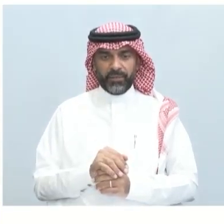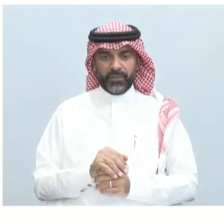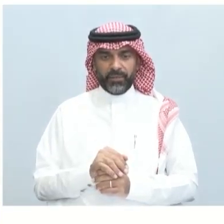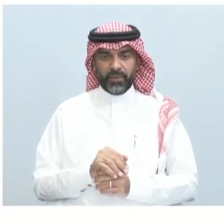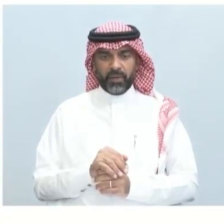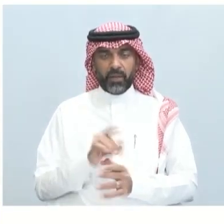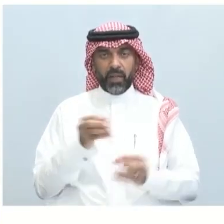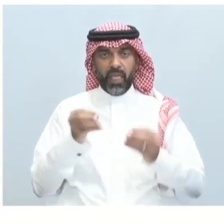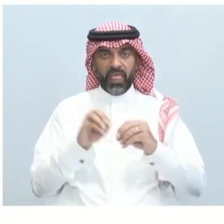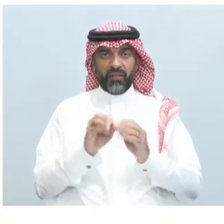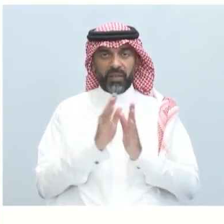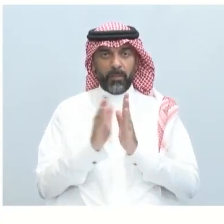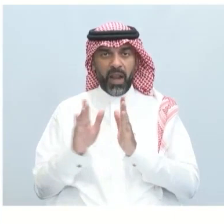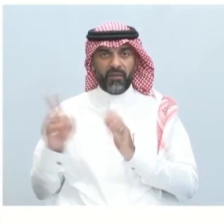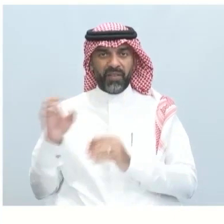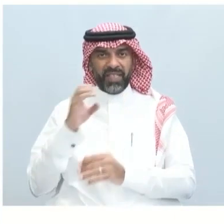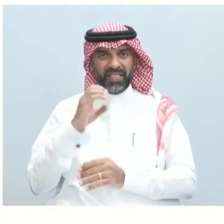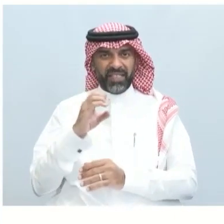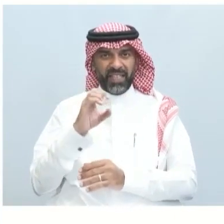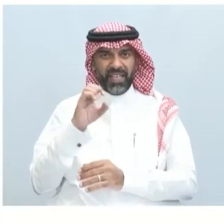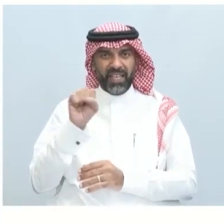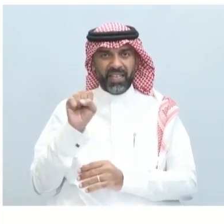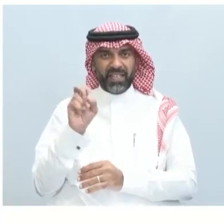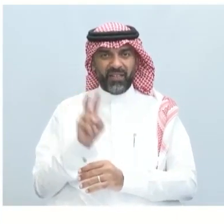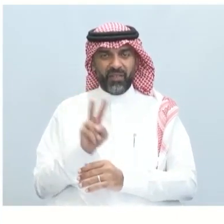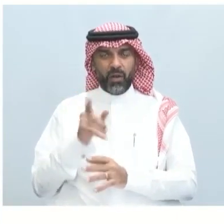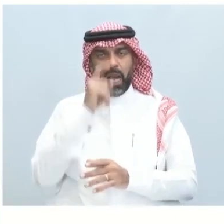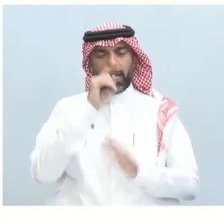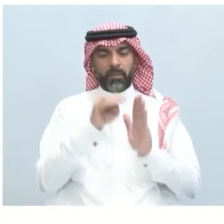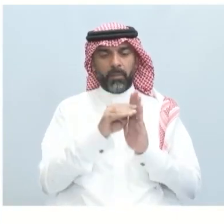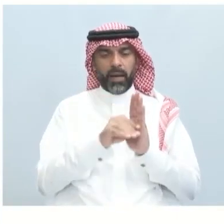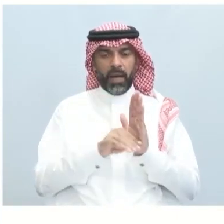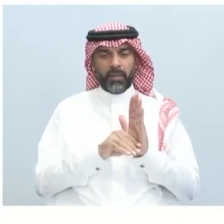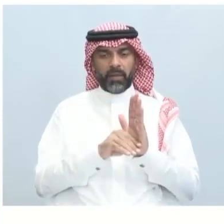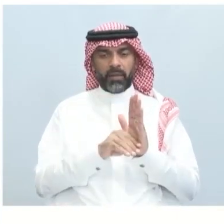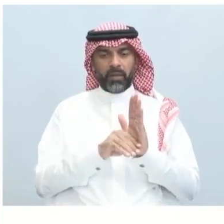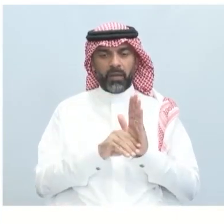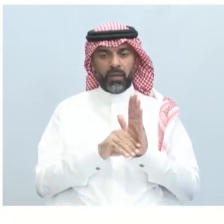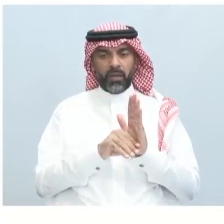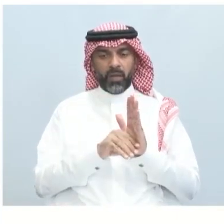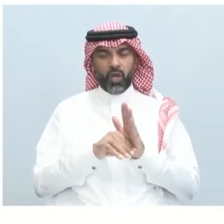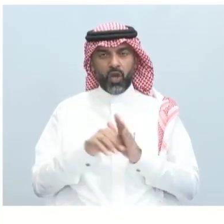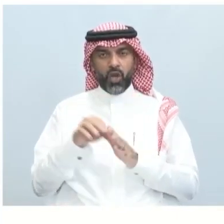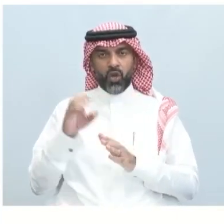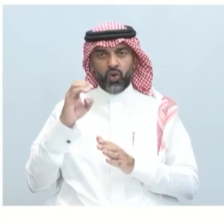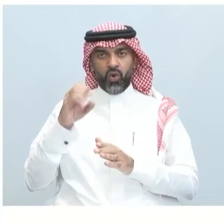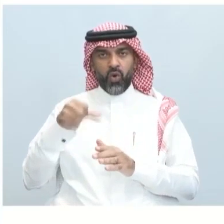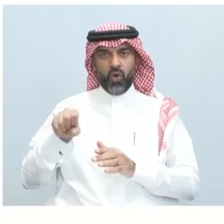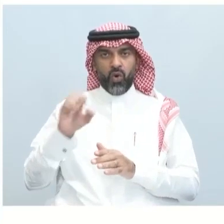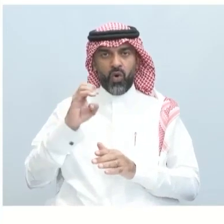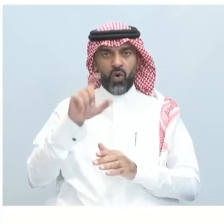لإضافة ملف بصيغة CSV نقوم بتحميل برنامج أو فتح برنامج الجوجل شيتس.